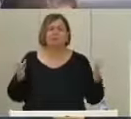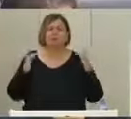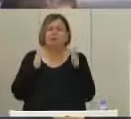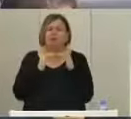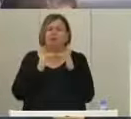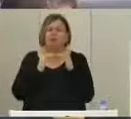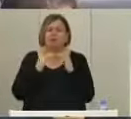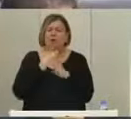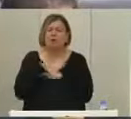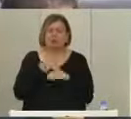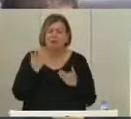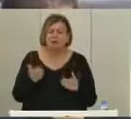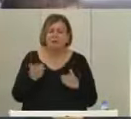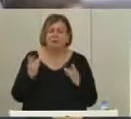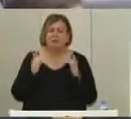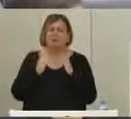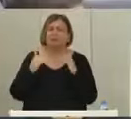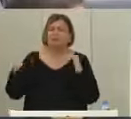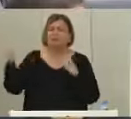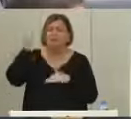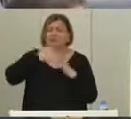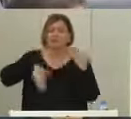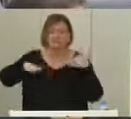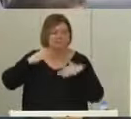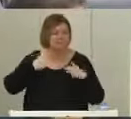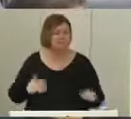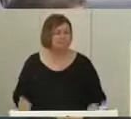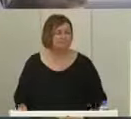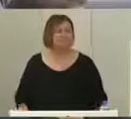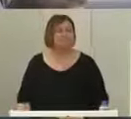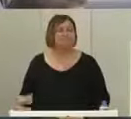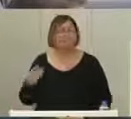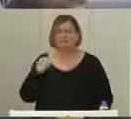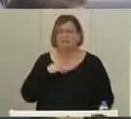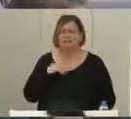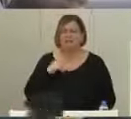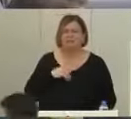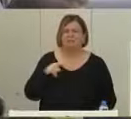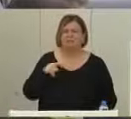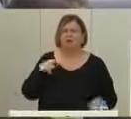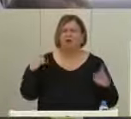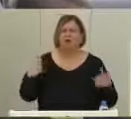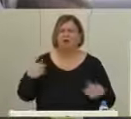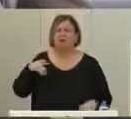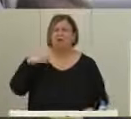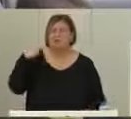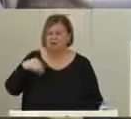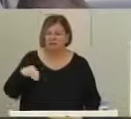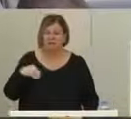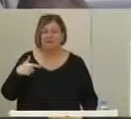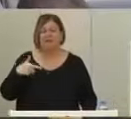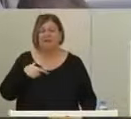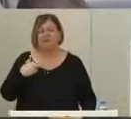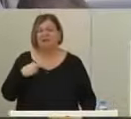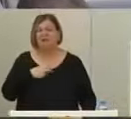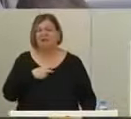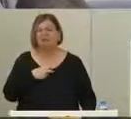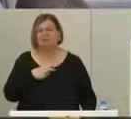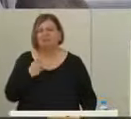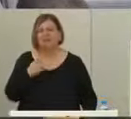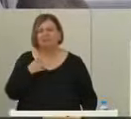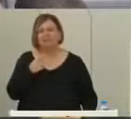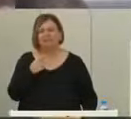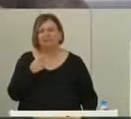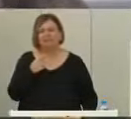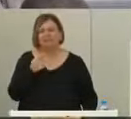köprülü kavşaklar, üst geçitler. Ama sanırım bu araziyi satmakla İzmir aşkına galiba